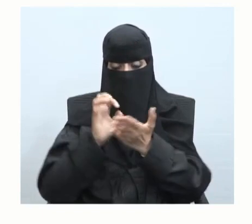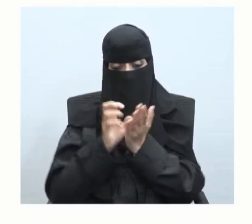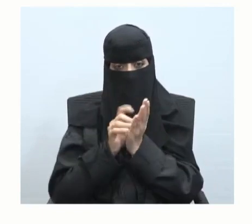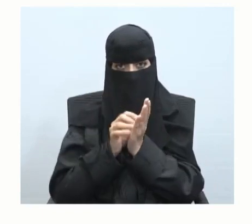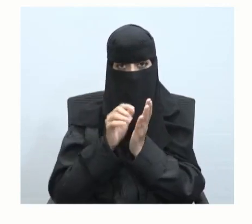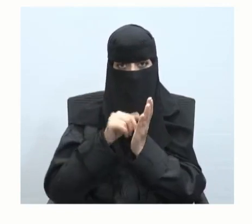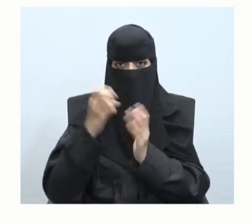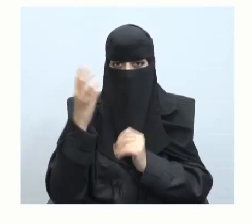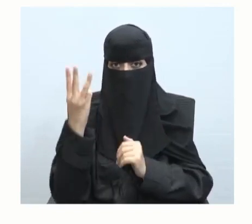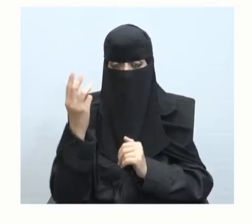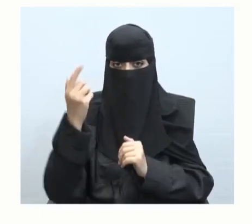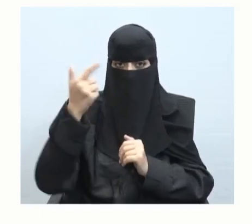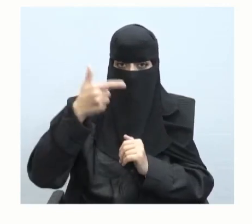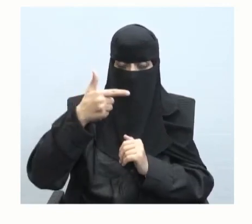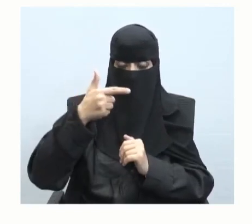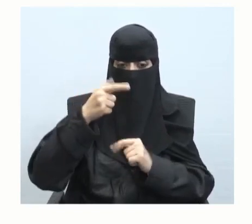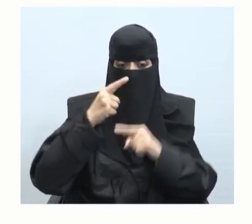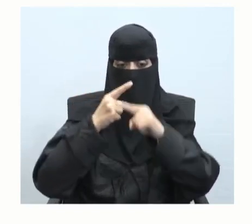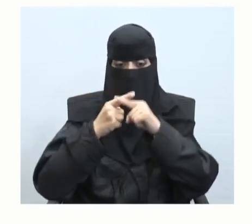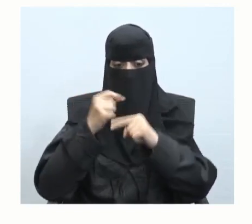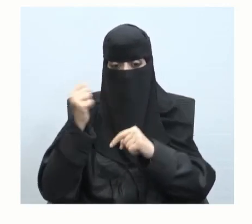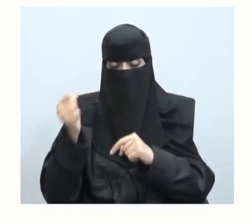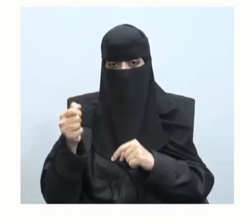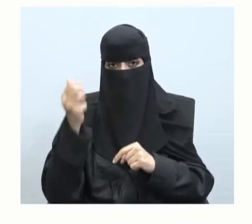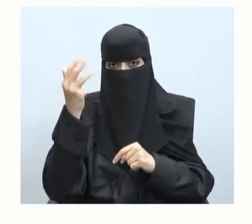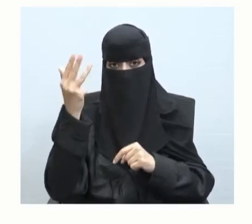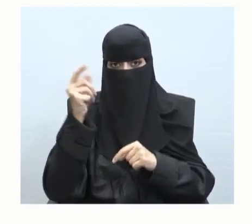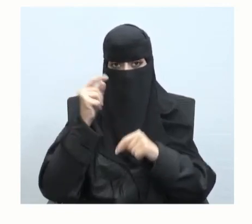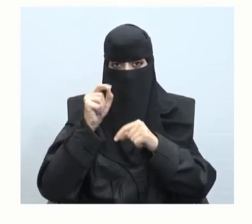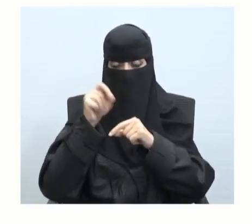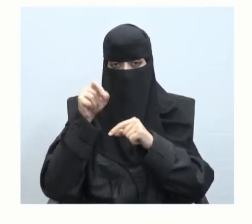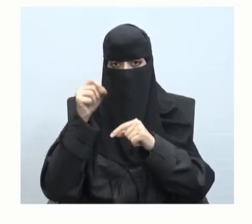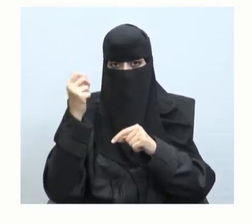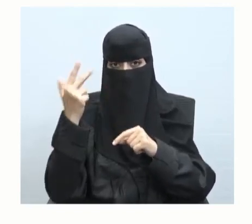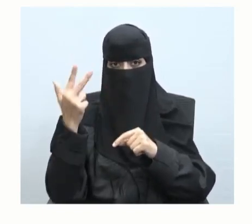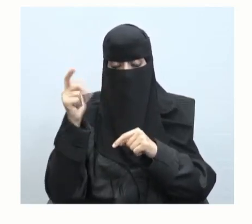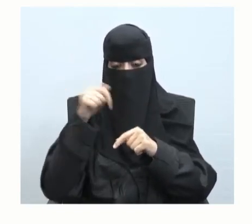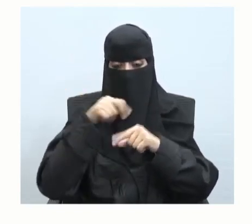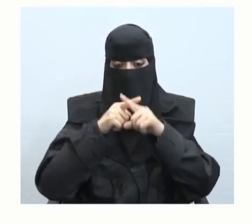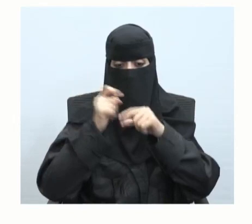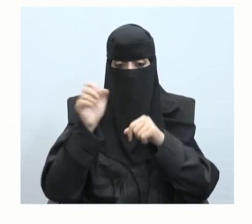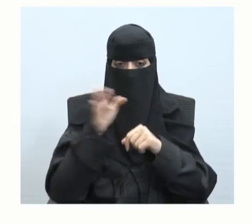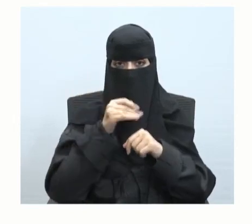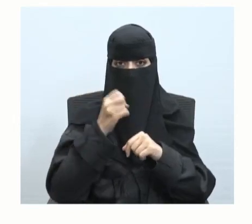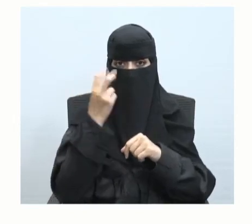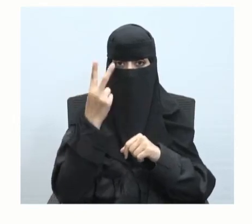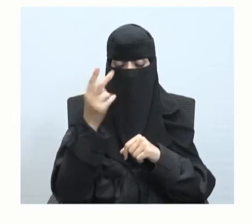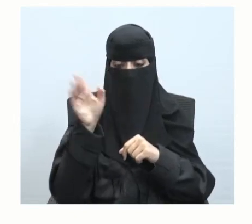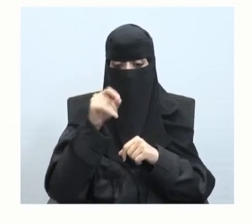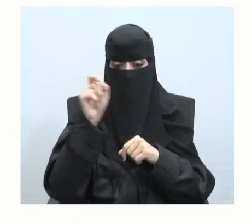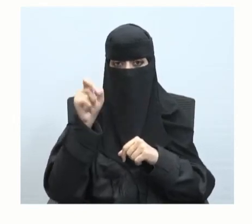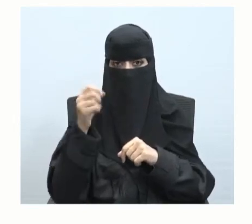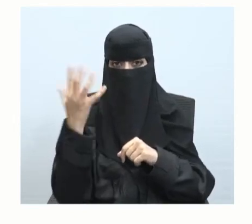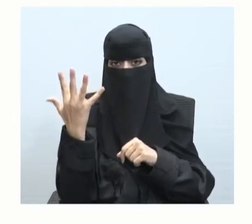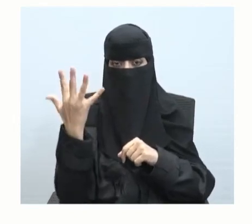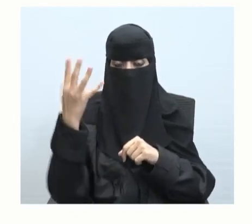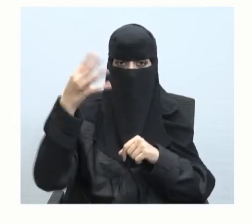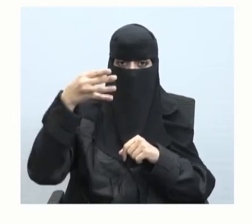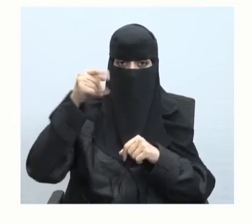73 ضرب 9.8 مضروبه في 2.45